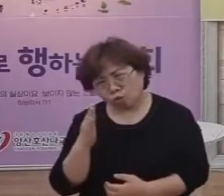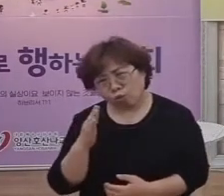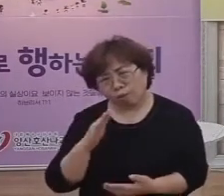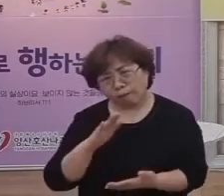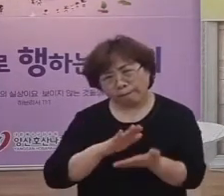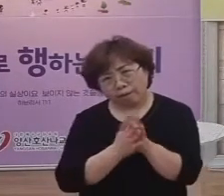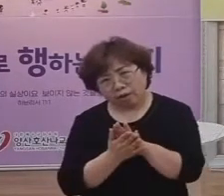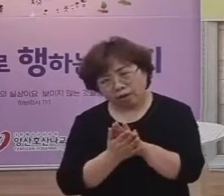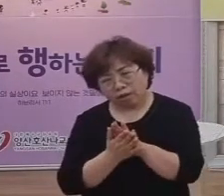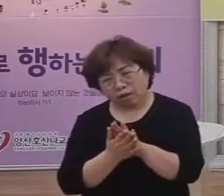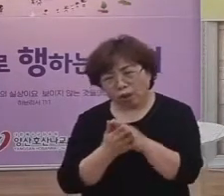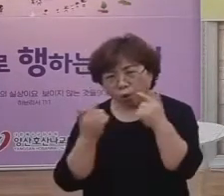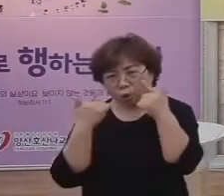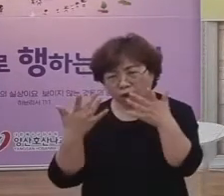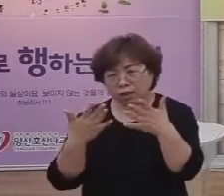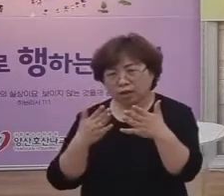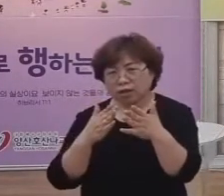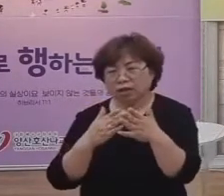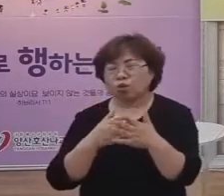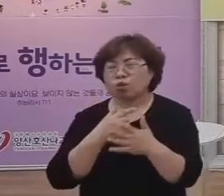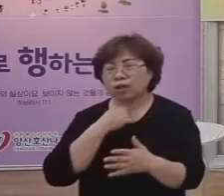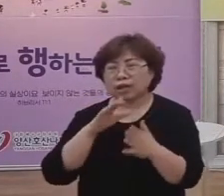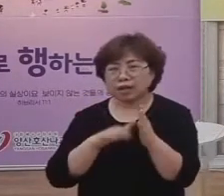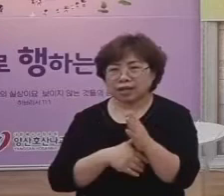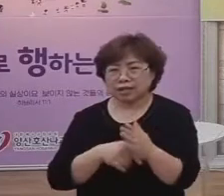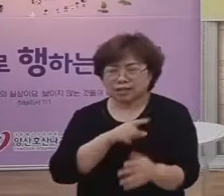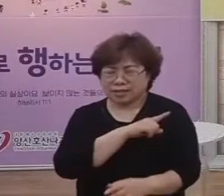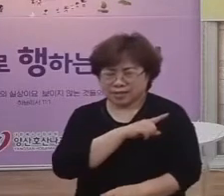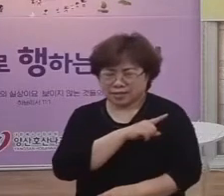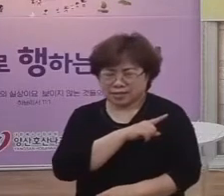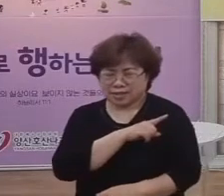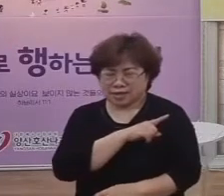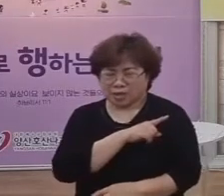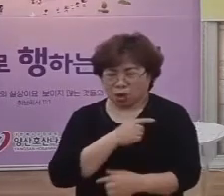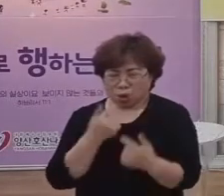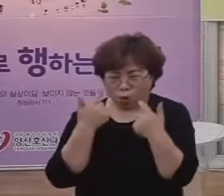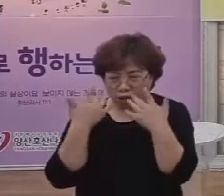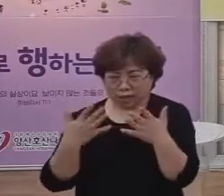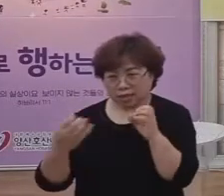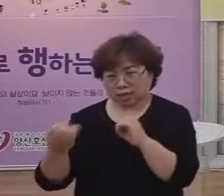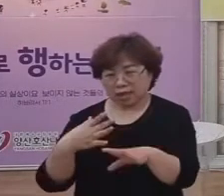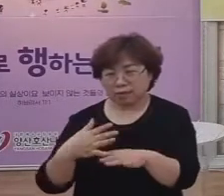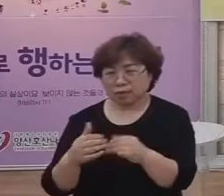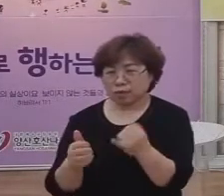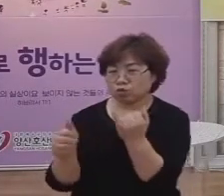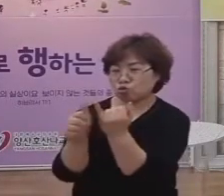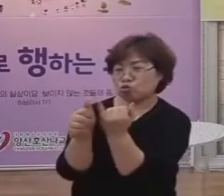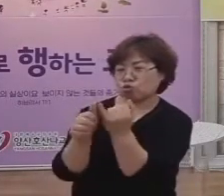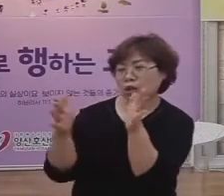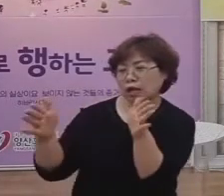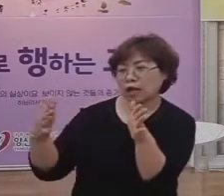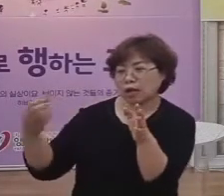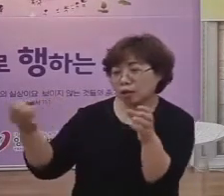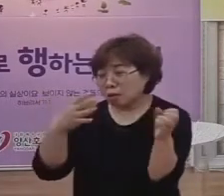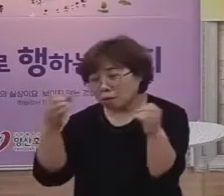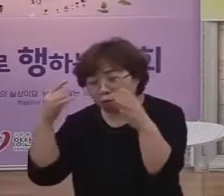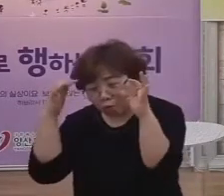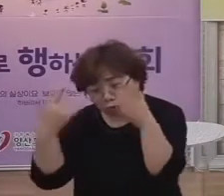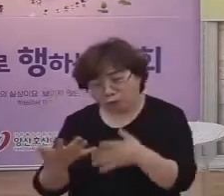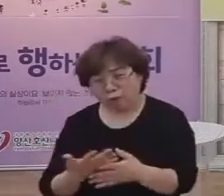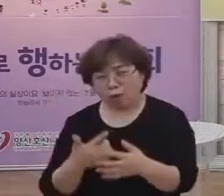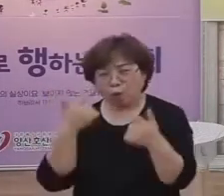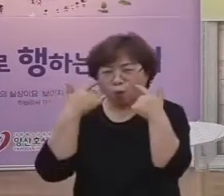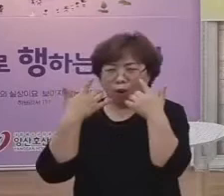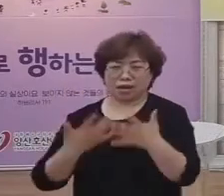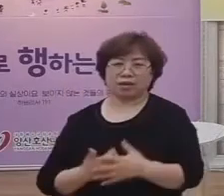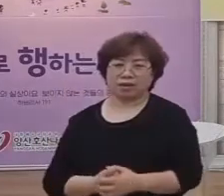싶으면 누구한테 물어보면 정말 잘할까요? 자기 배우자에게 물어보면 정확합니다.